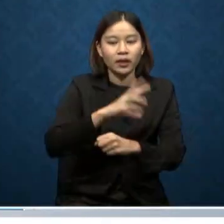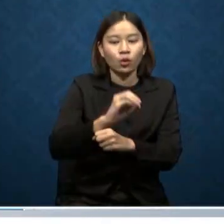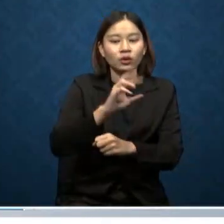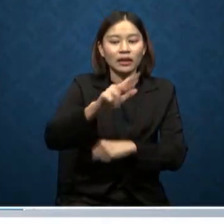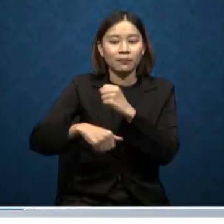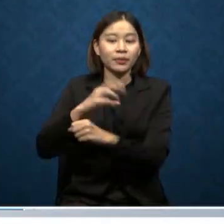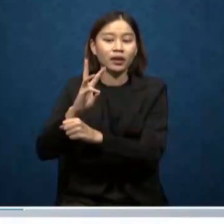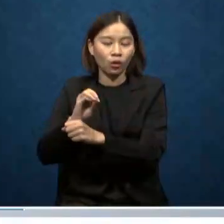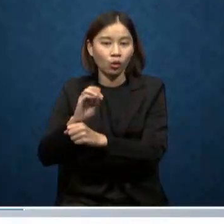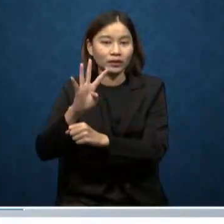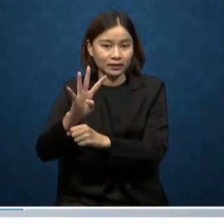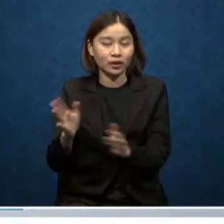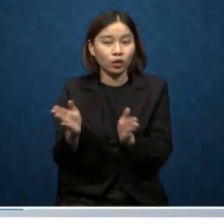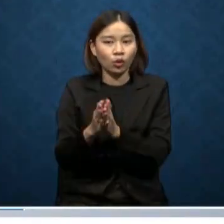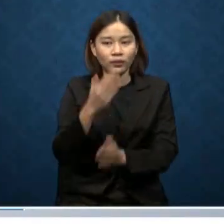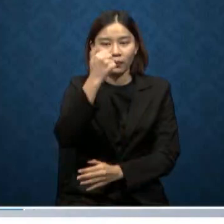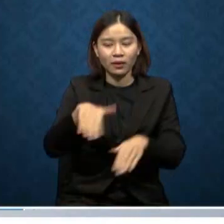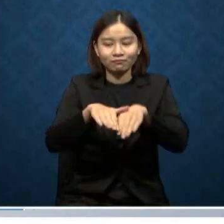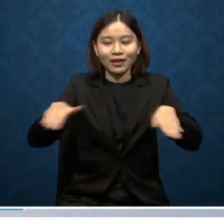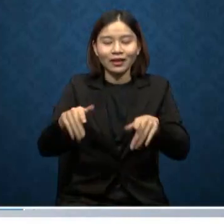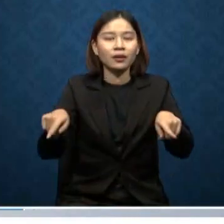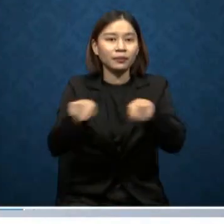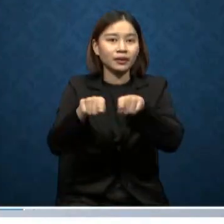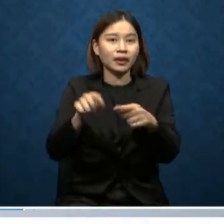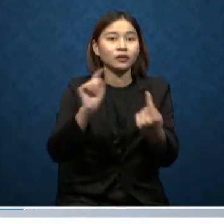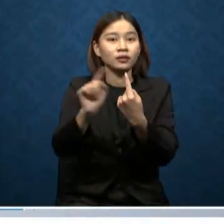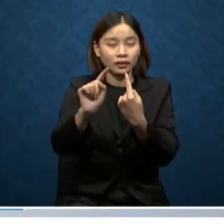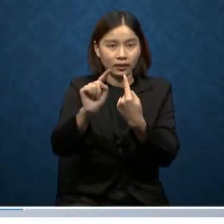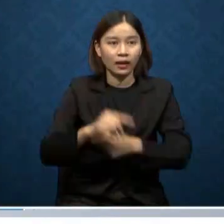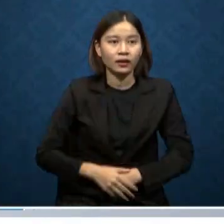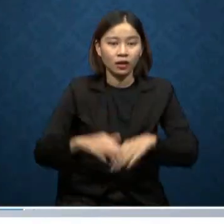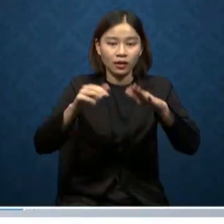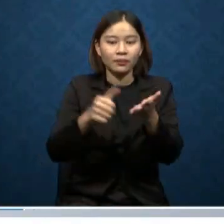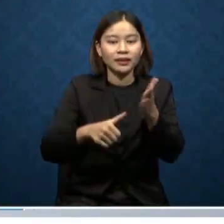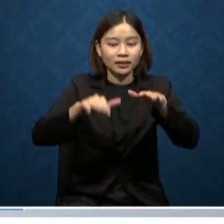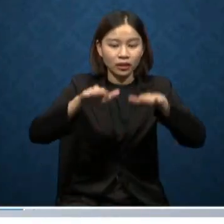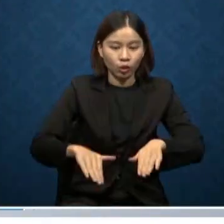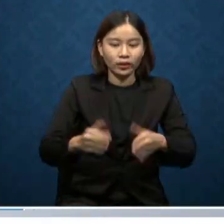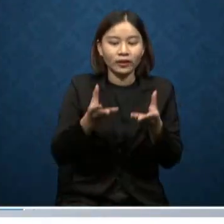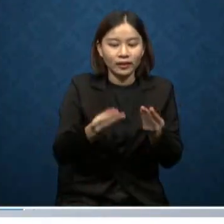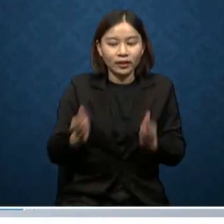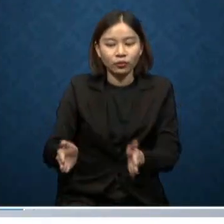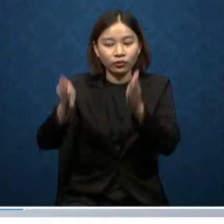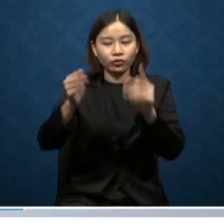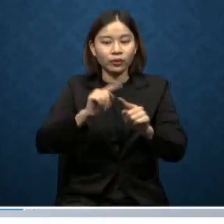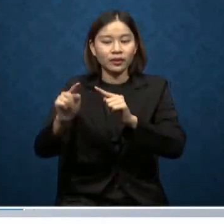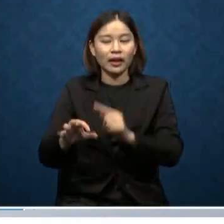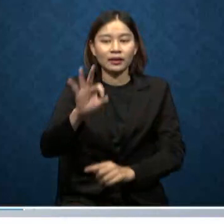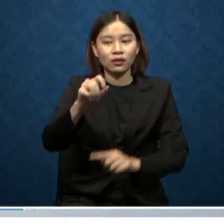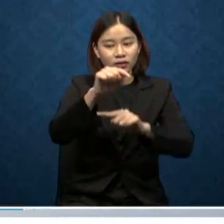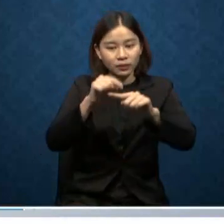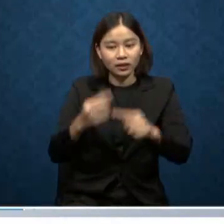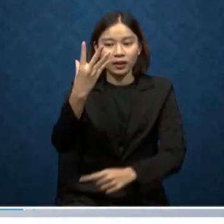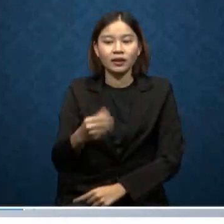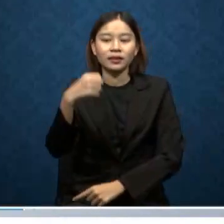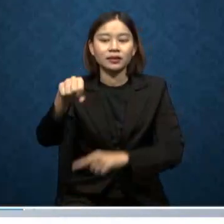ไปเพระวทั้ง 2 ปีใช้มาตรการเดยวกันนั่นก็คือการลดอัตราภษีที่ดและสิงปกสราง 90%เหลื